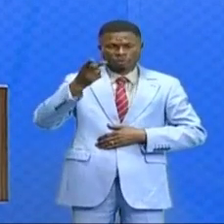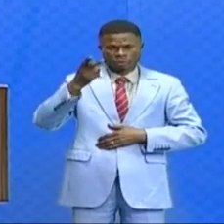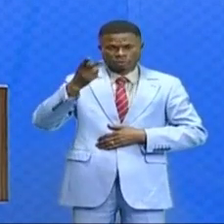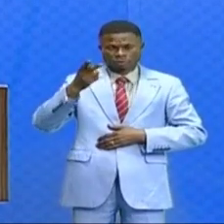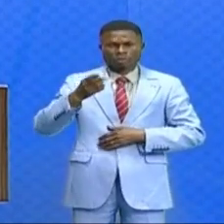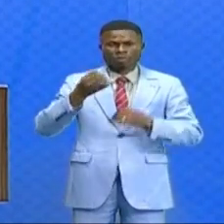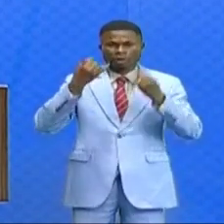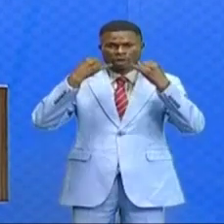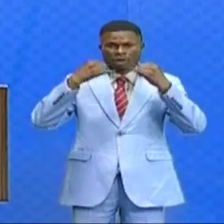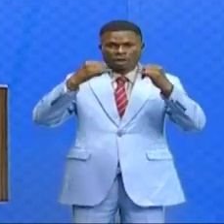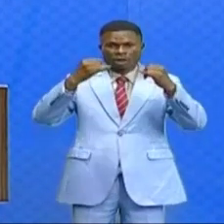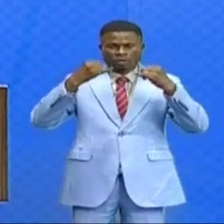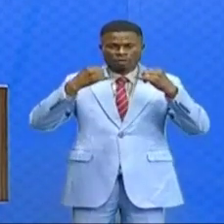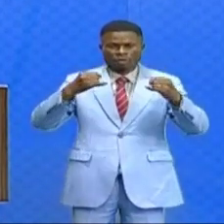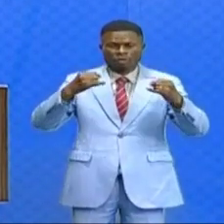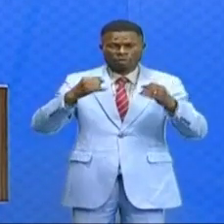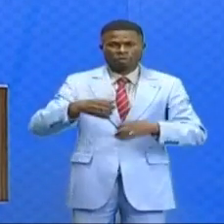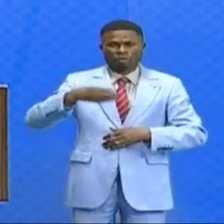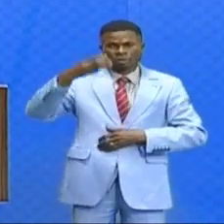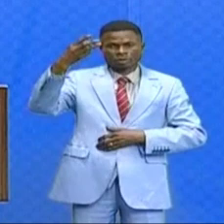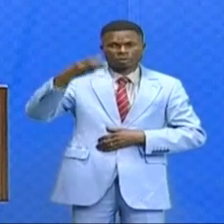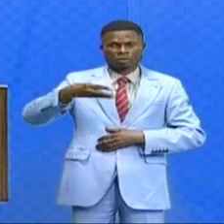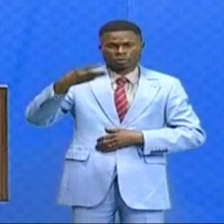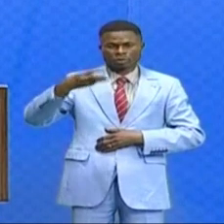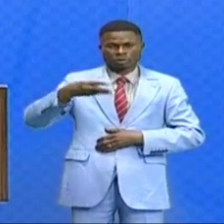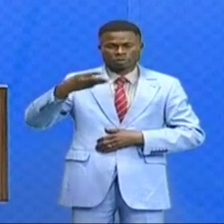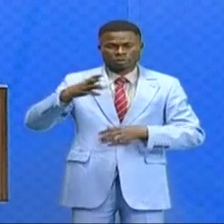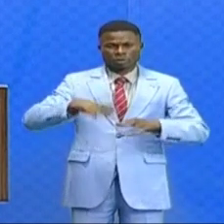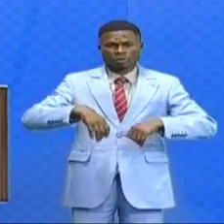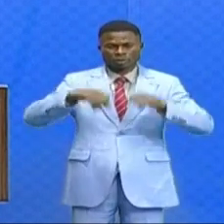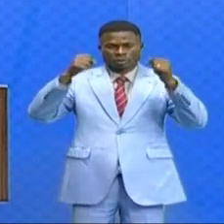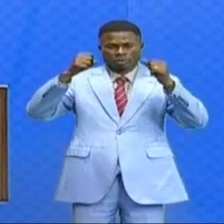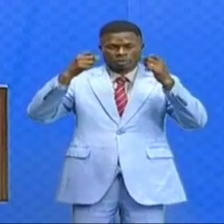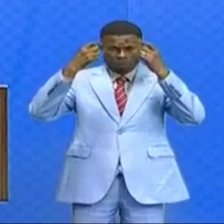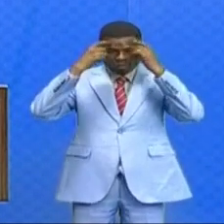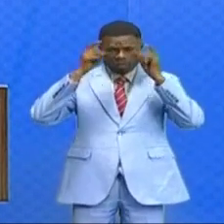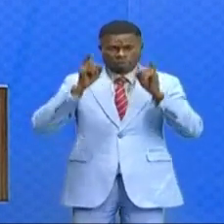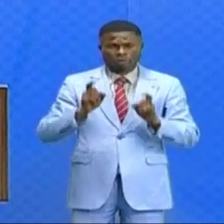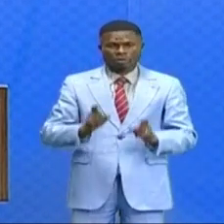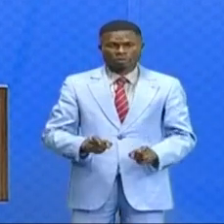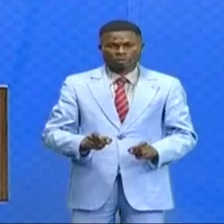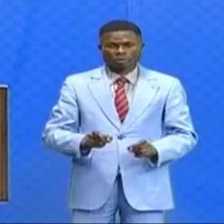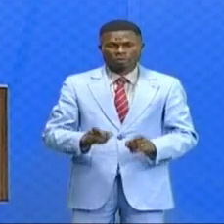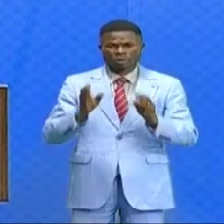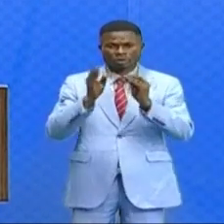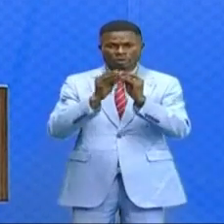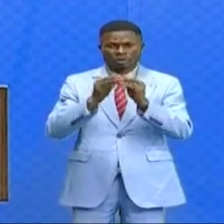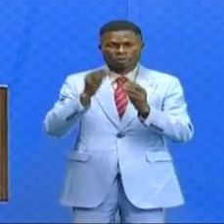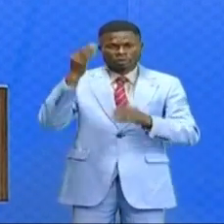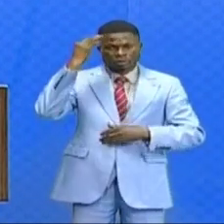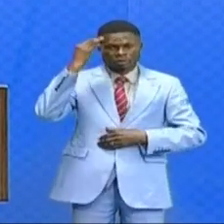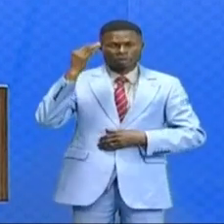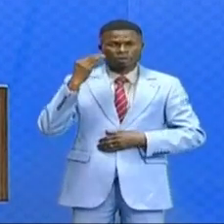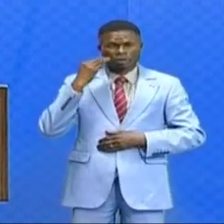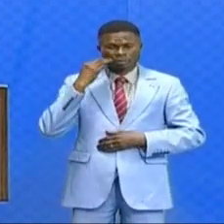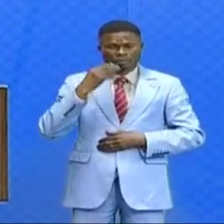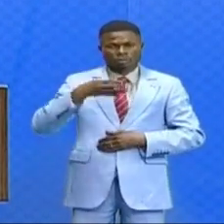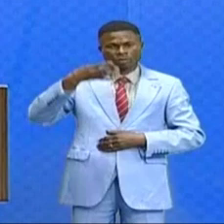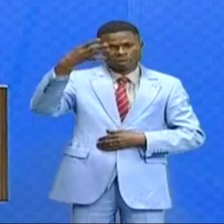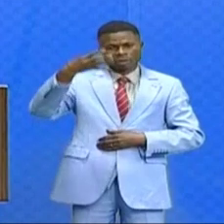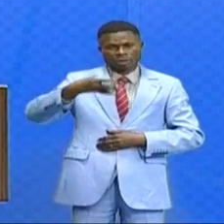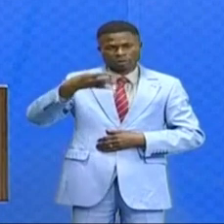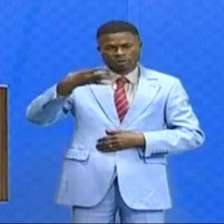Points d'information. 3. Approbation d'un relevé des décisions du Conseil de ministres.